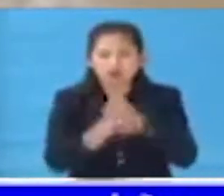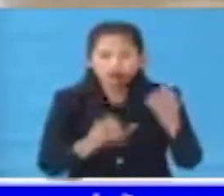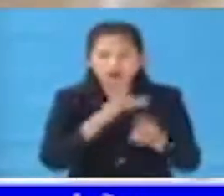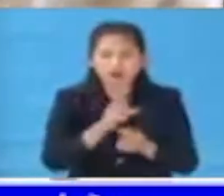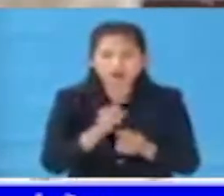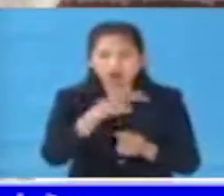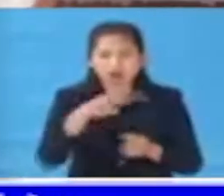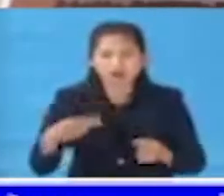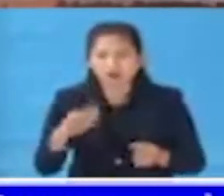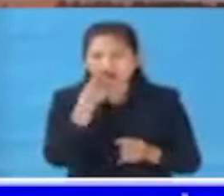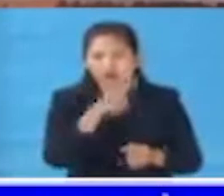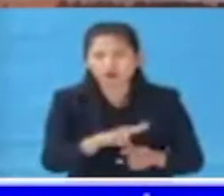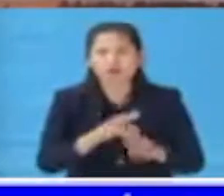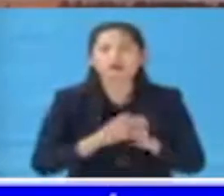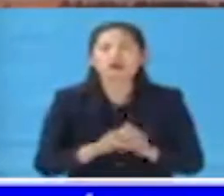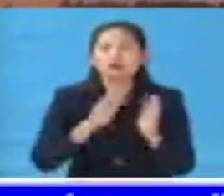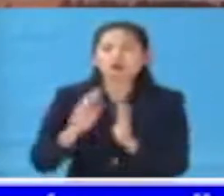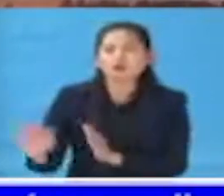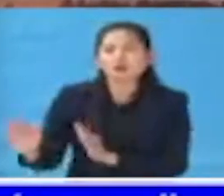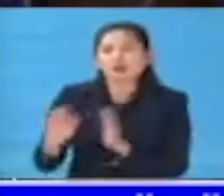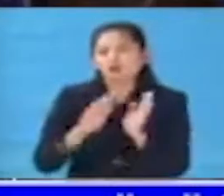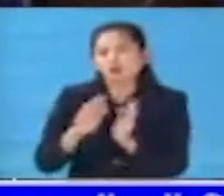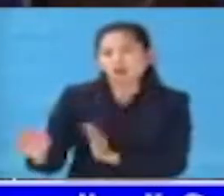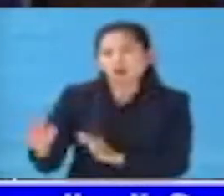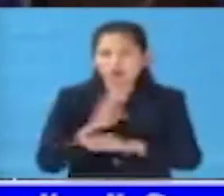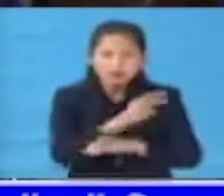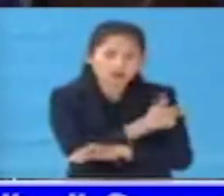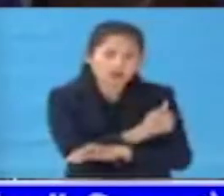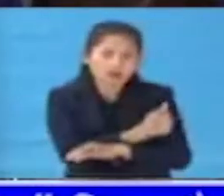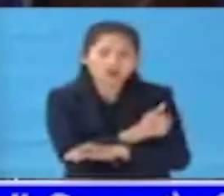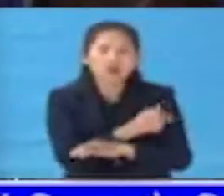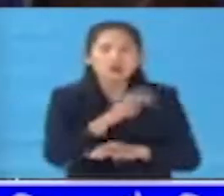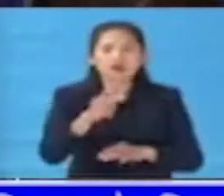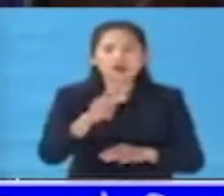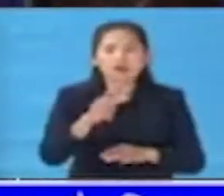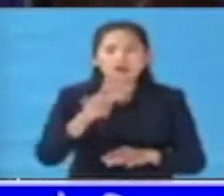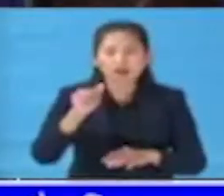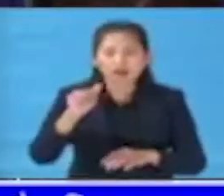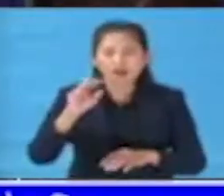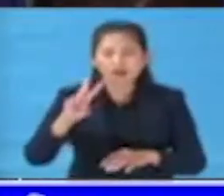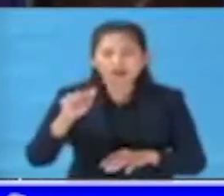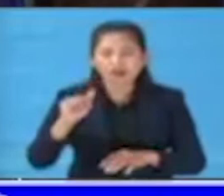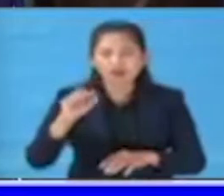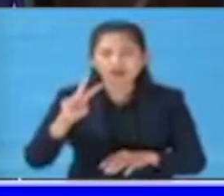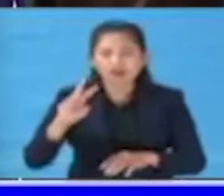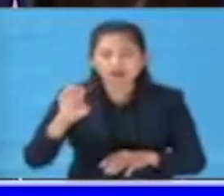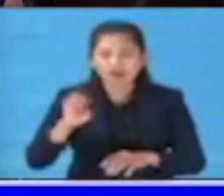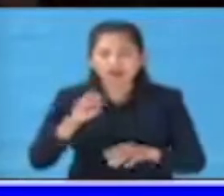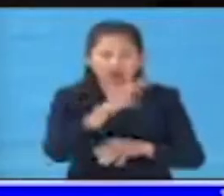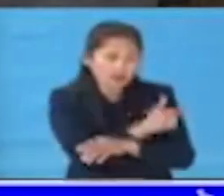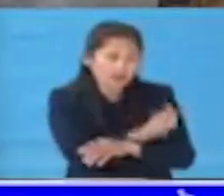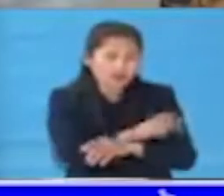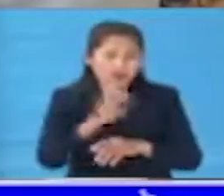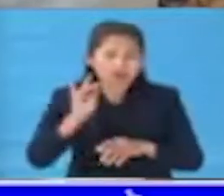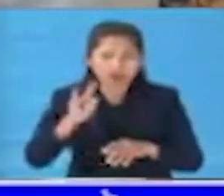កម្ពុជាឥណ្ឌូនេស៊ីនិងប្រទេសវៀតណាមចំណែកលោកបណ្ឌិតកាវ៉ាន់វីគូក្រេចាដែលជាពេទ្យសត្វនិ